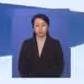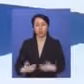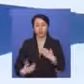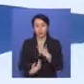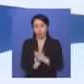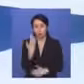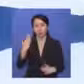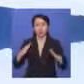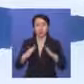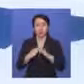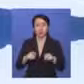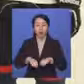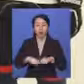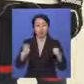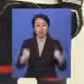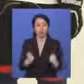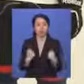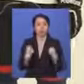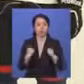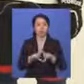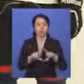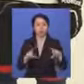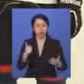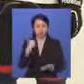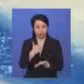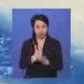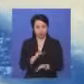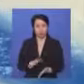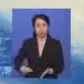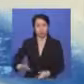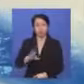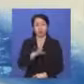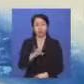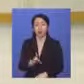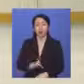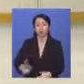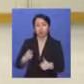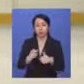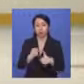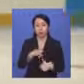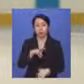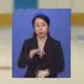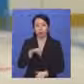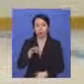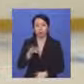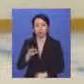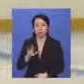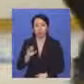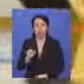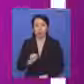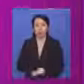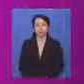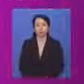Новые дома и открытие спорткомплекса. Аким области посетил район имени Габита Мусрепова.